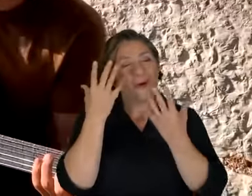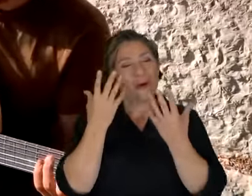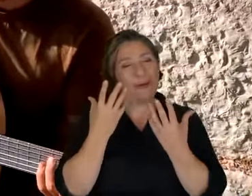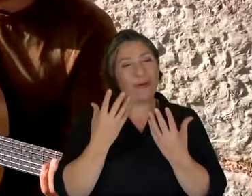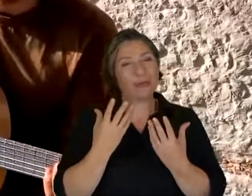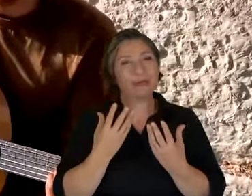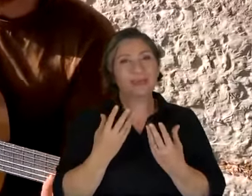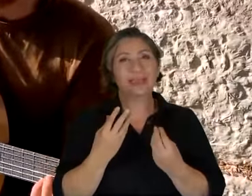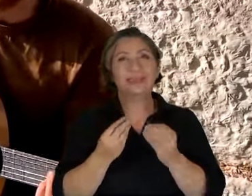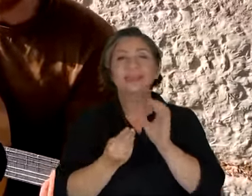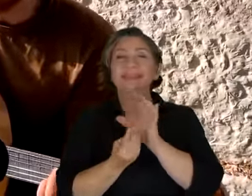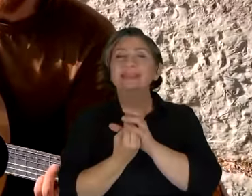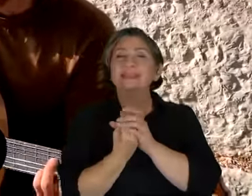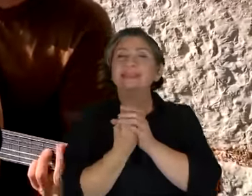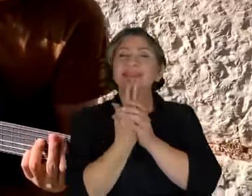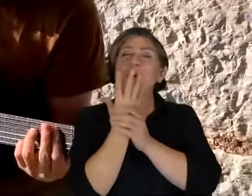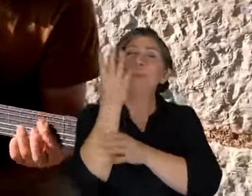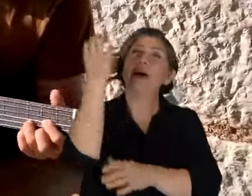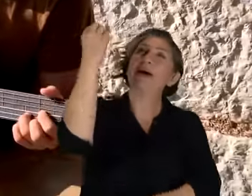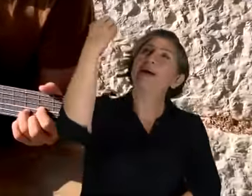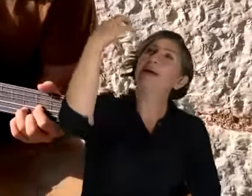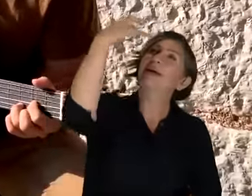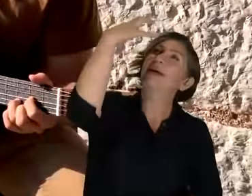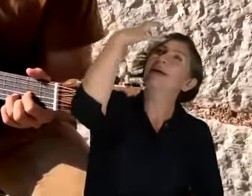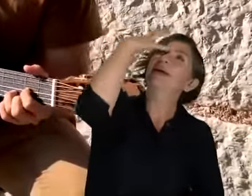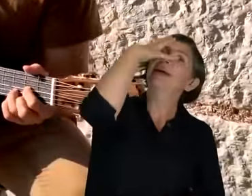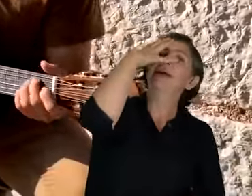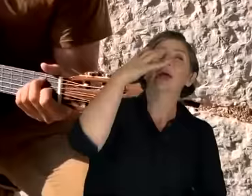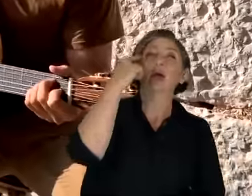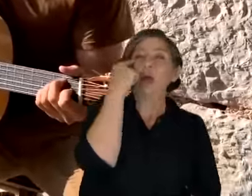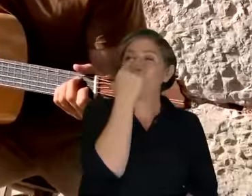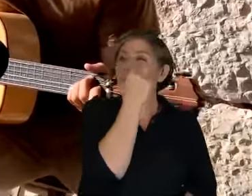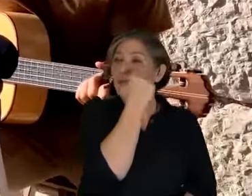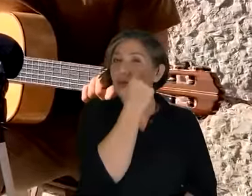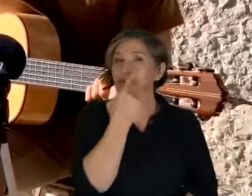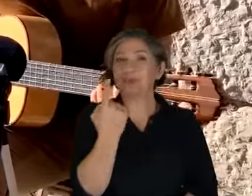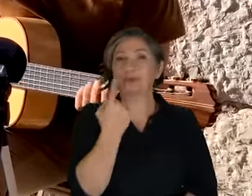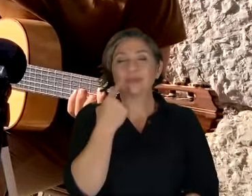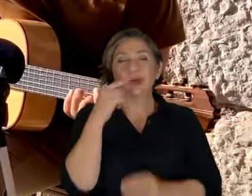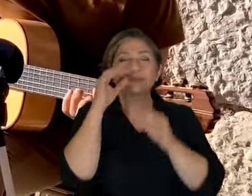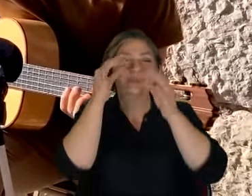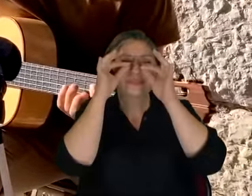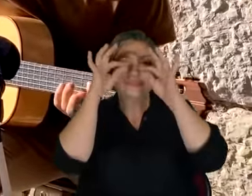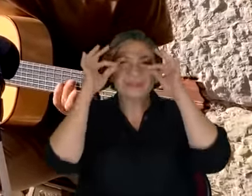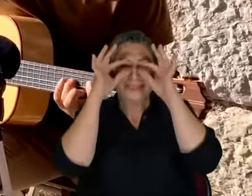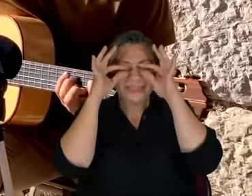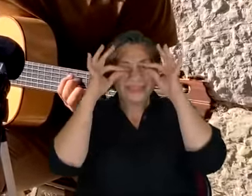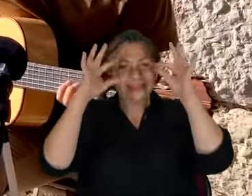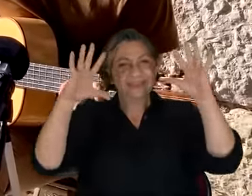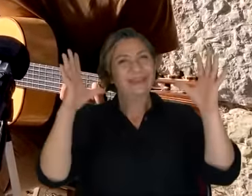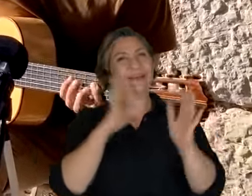vururken sabahın ilk ışıkları, gözümüzde çapaklar